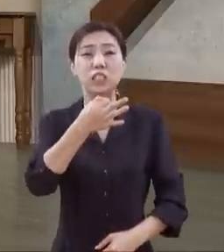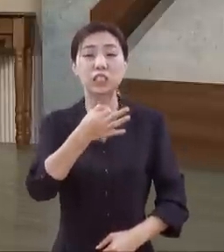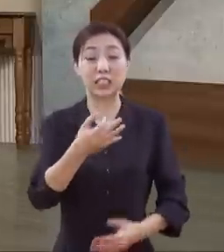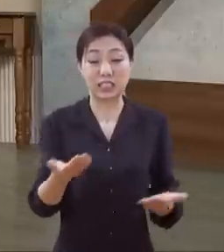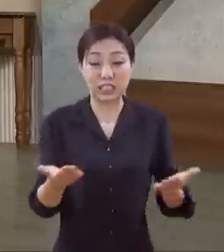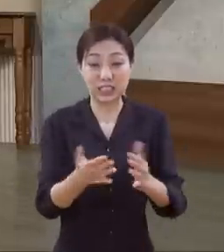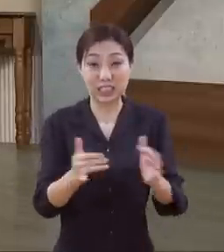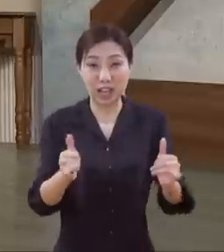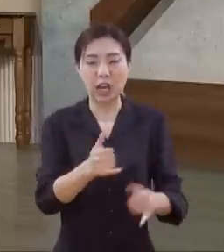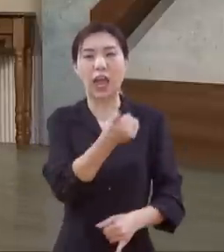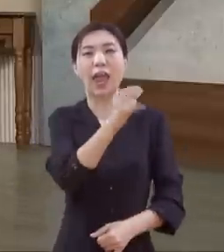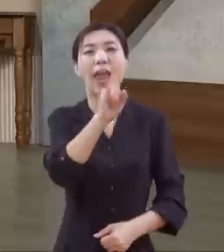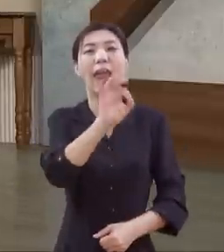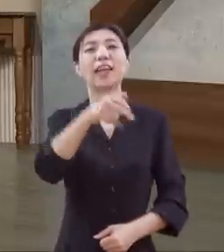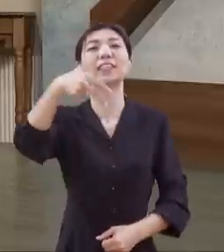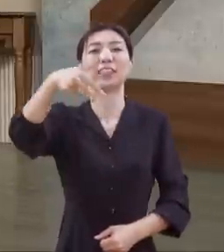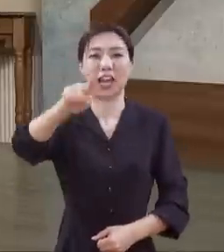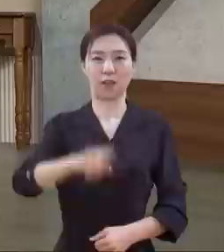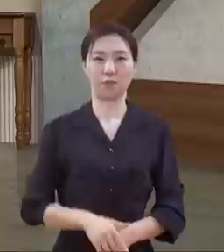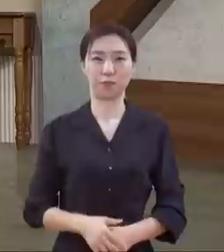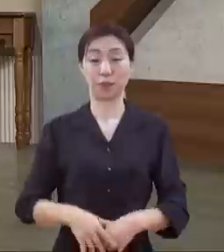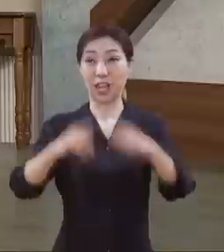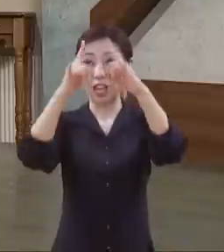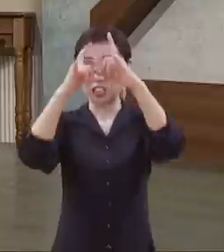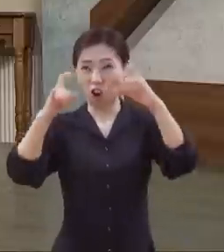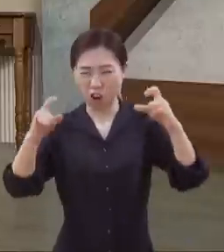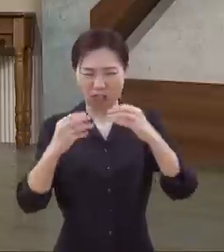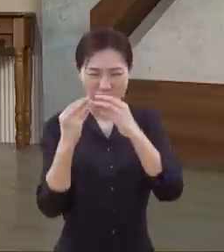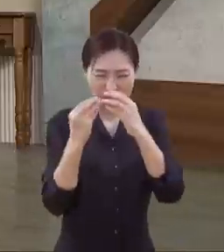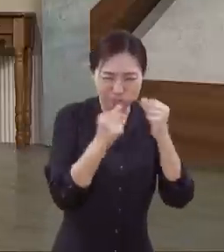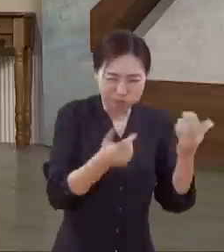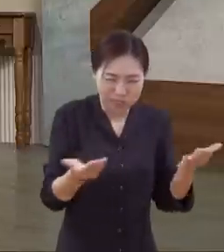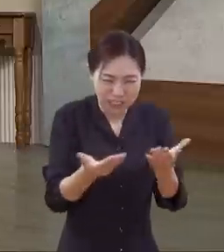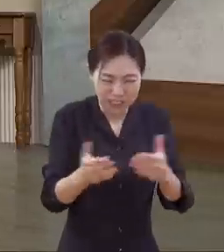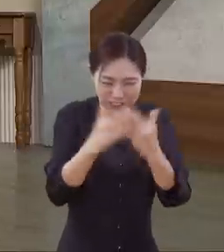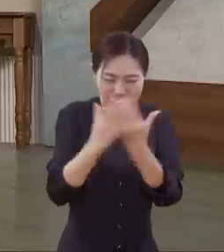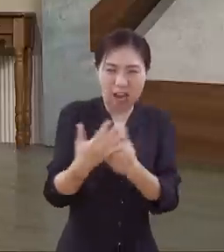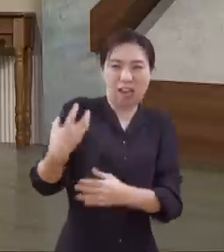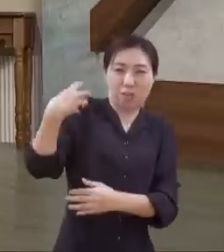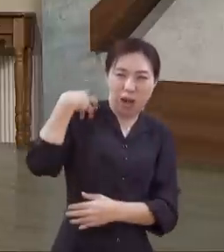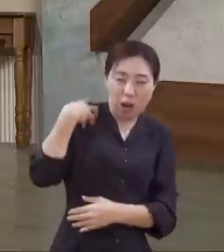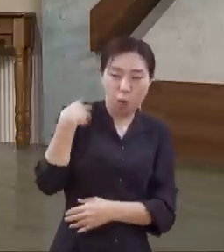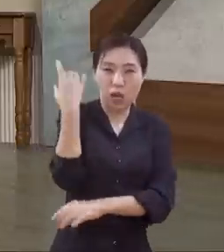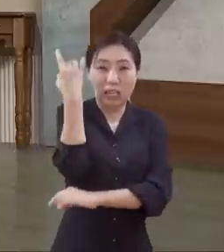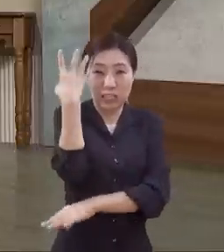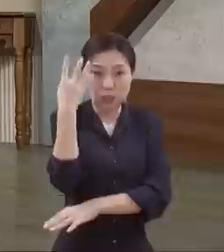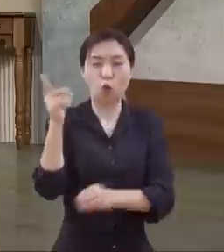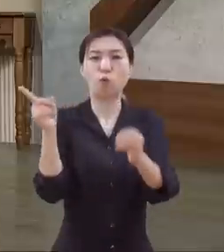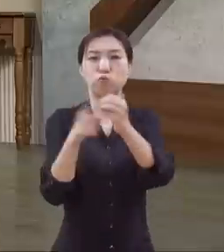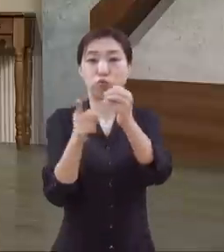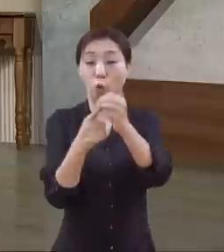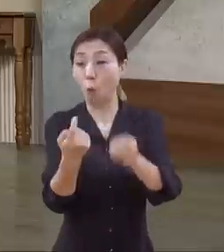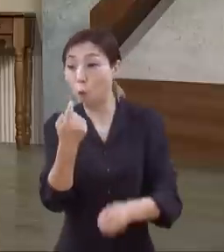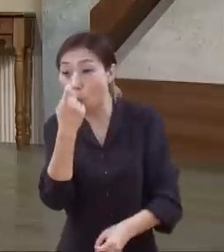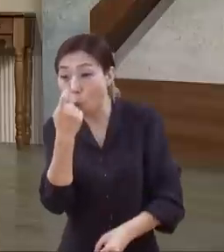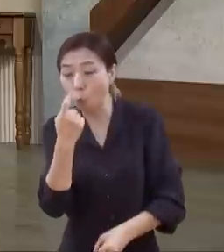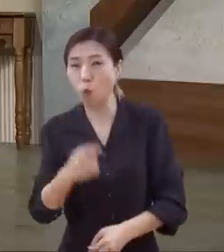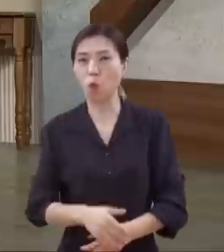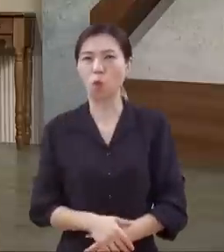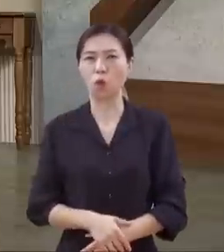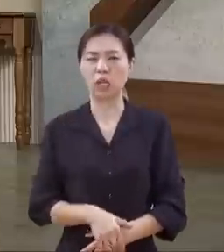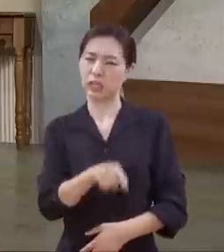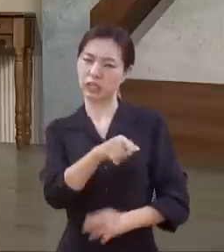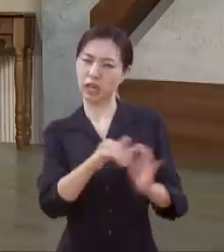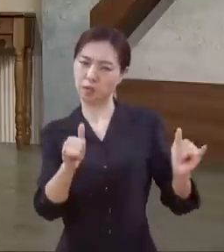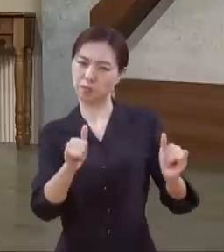허드렛일을 하면서 기본적인 불교 기초 공부를 하면서이 사람이 머리 깎고 스님이 될